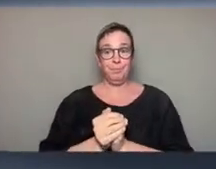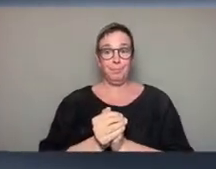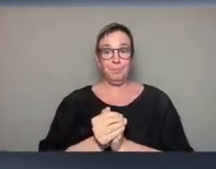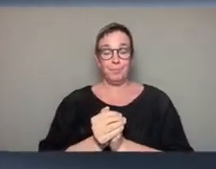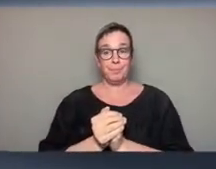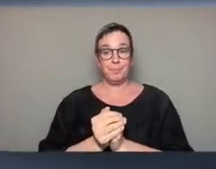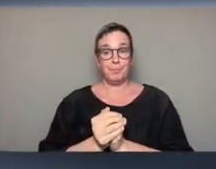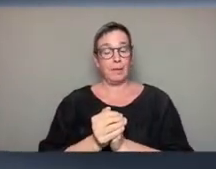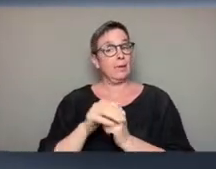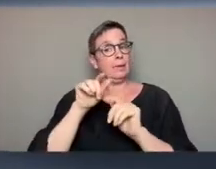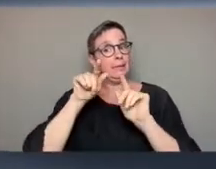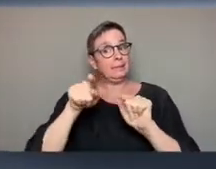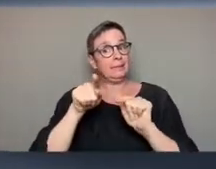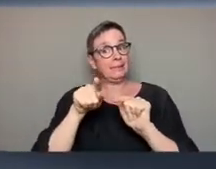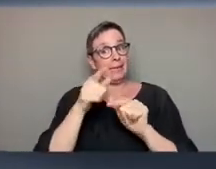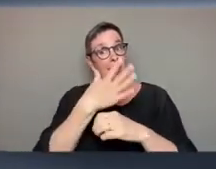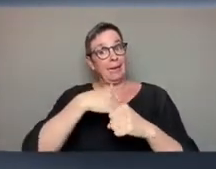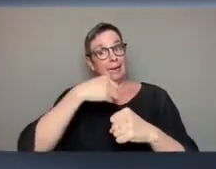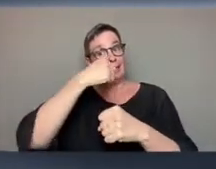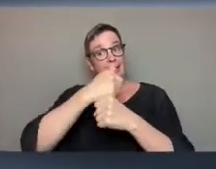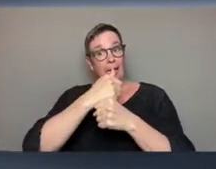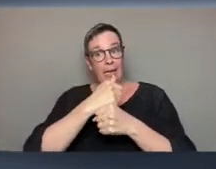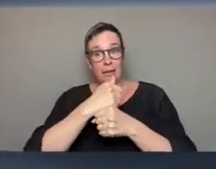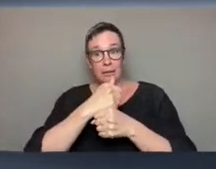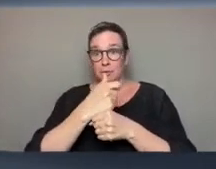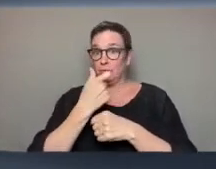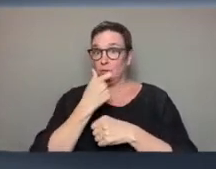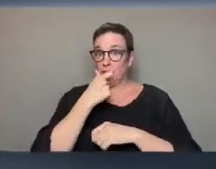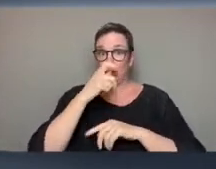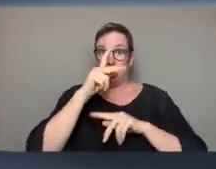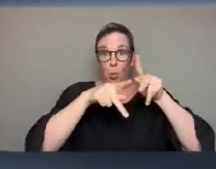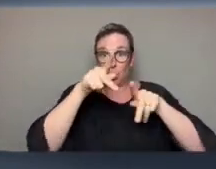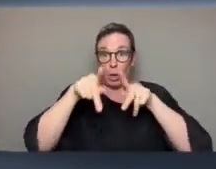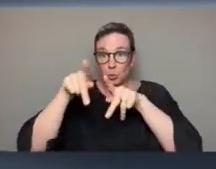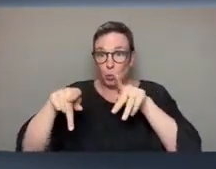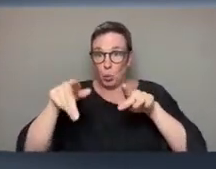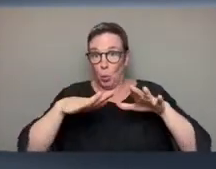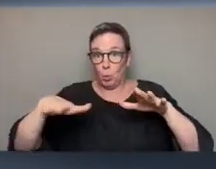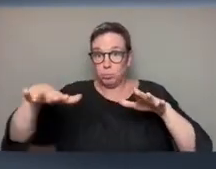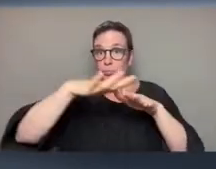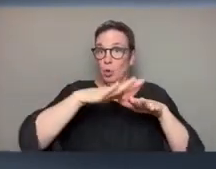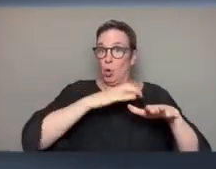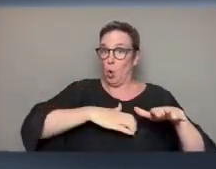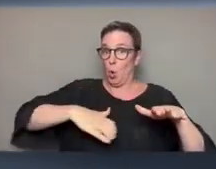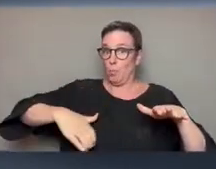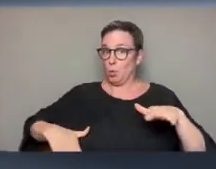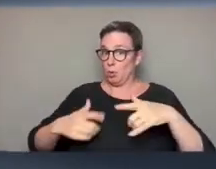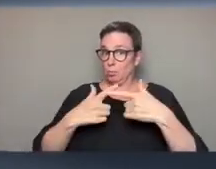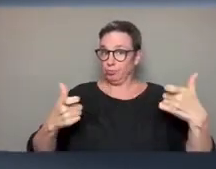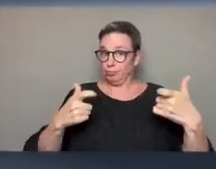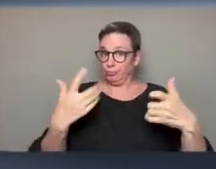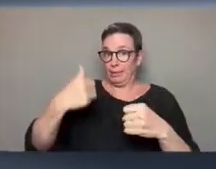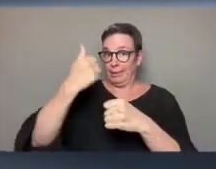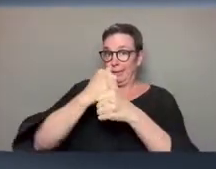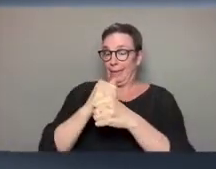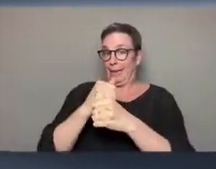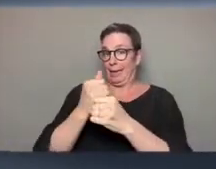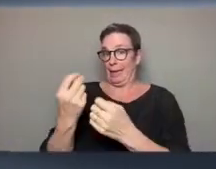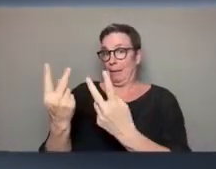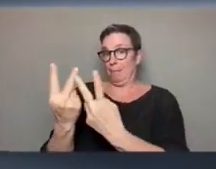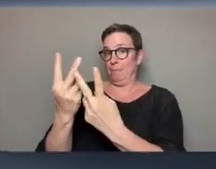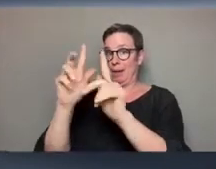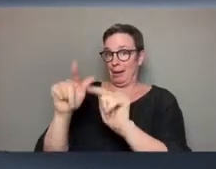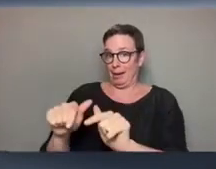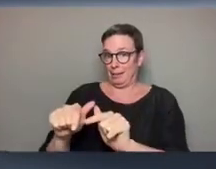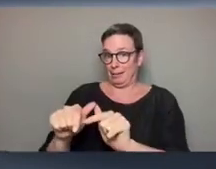par la volonté de la population et des communes concernées. C'est-à-dire, c'est vraiment un principe